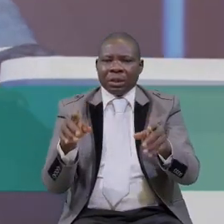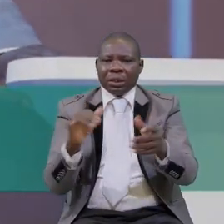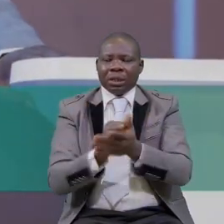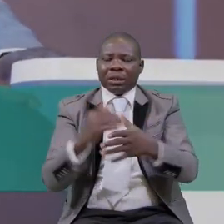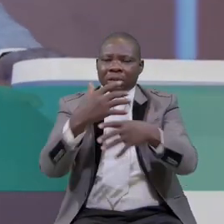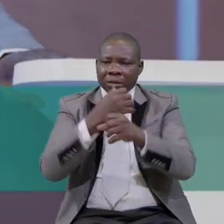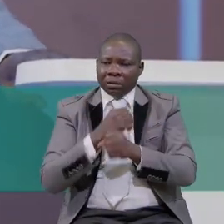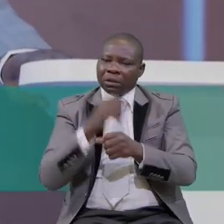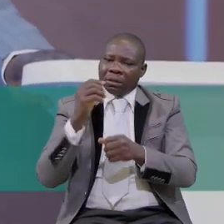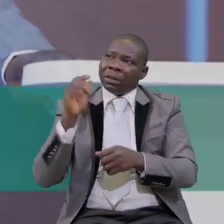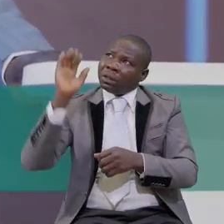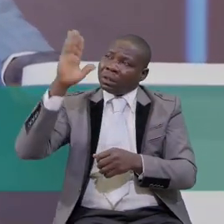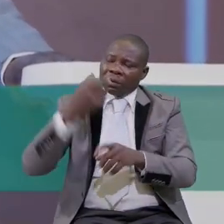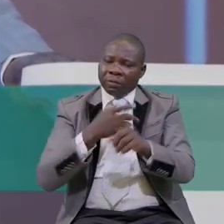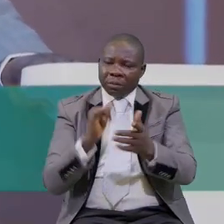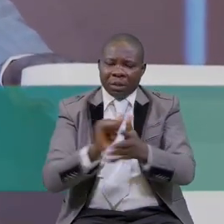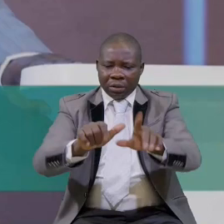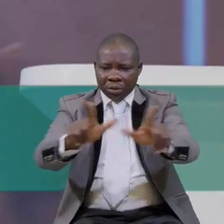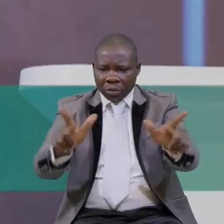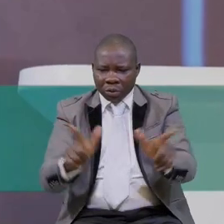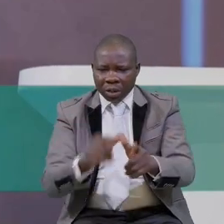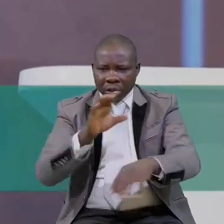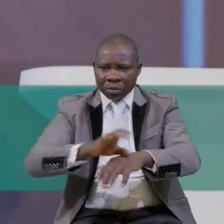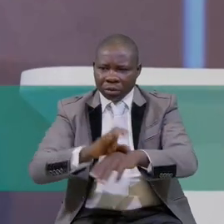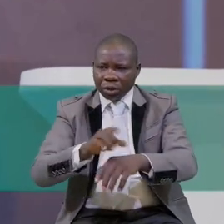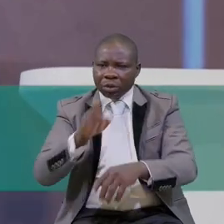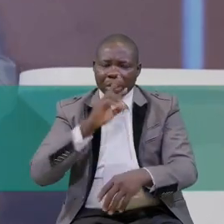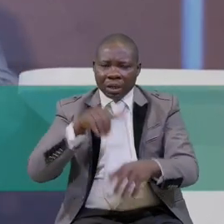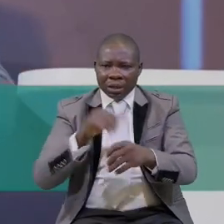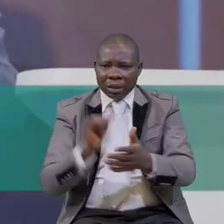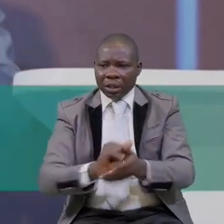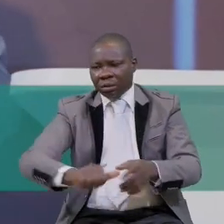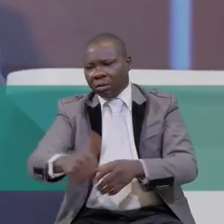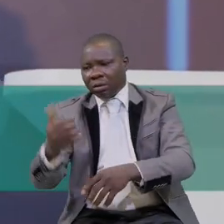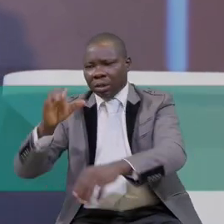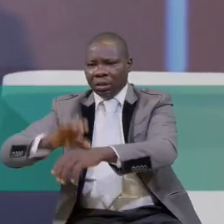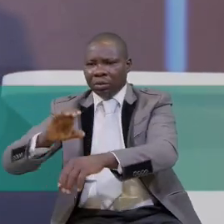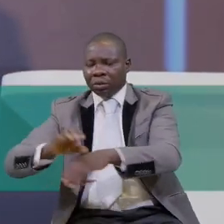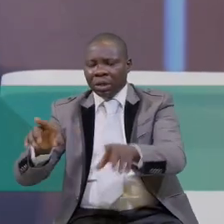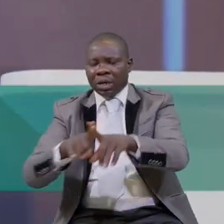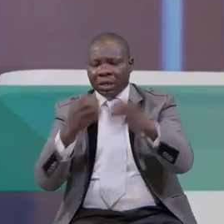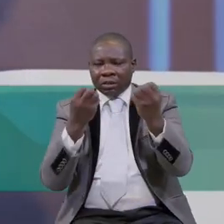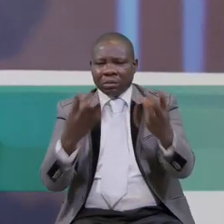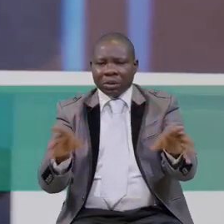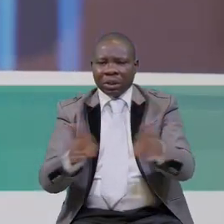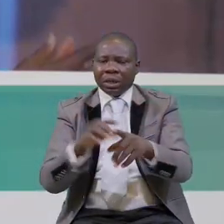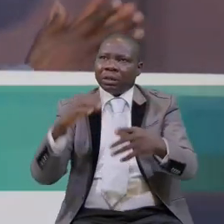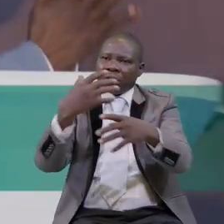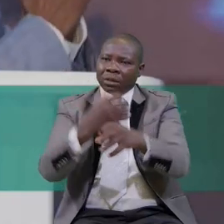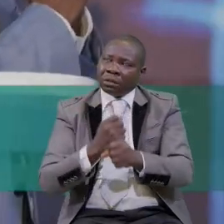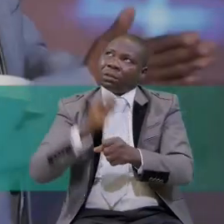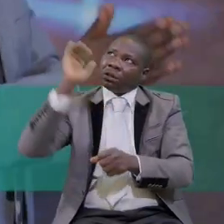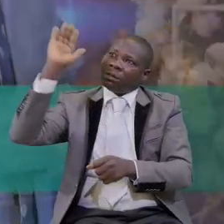vous êtes dans cette assemblée locale là-bas, tous ceux qui l'ont reçu, vous êtes dans telle autre dénomination, tous ceux qui l'ont